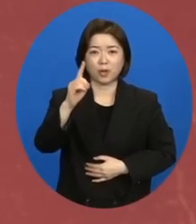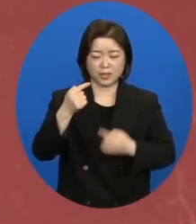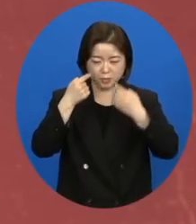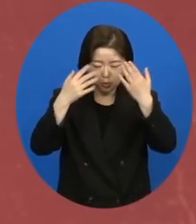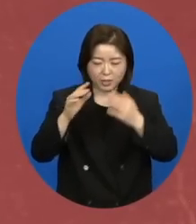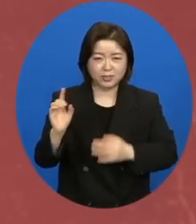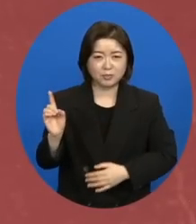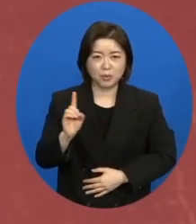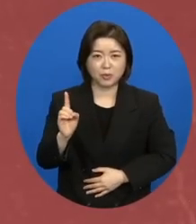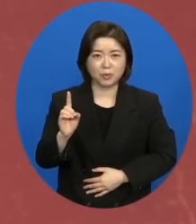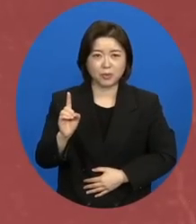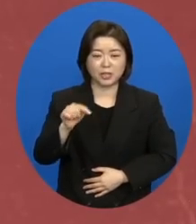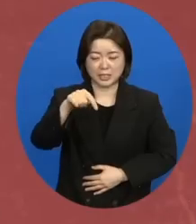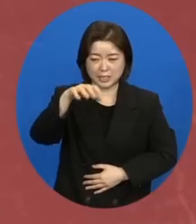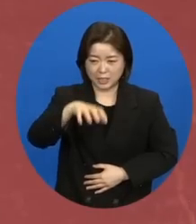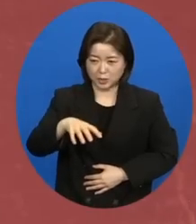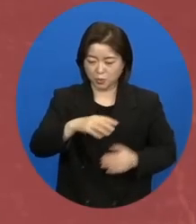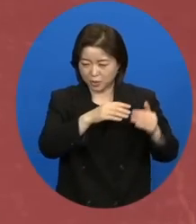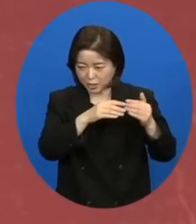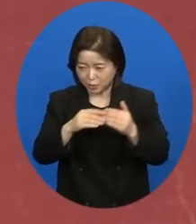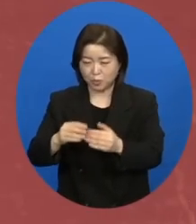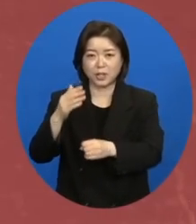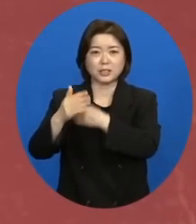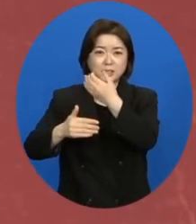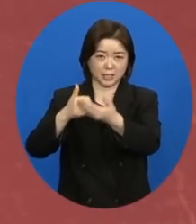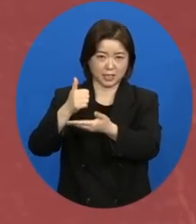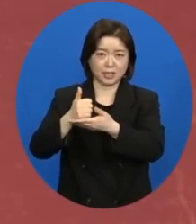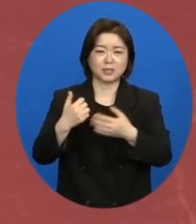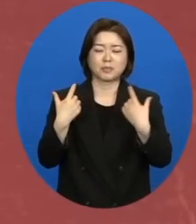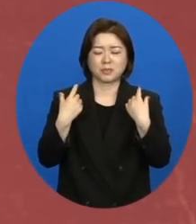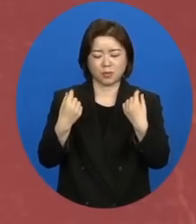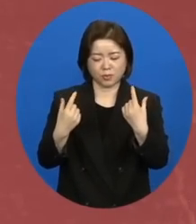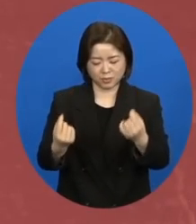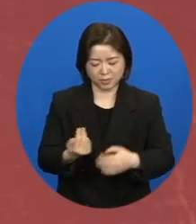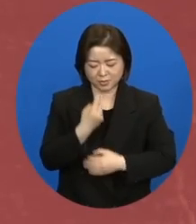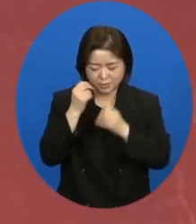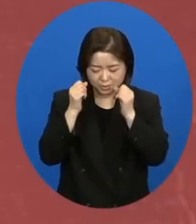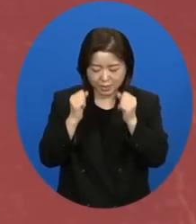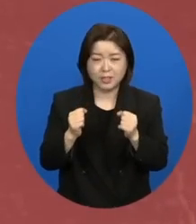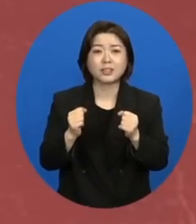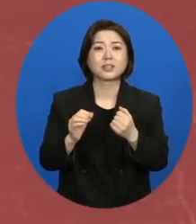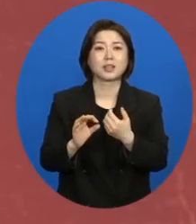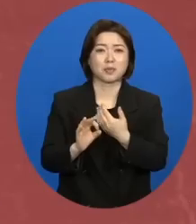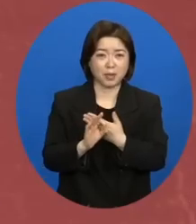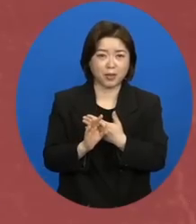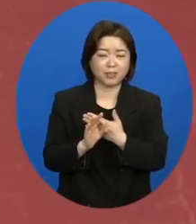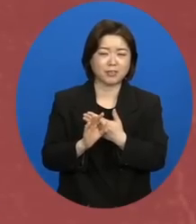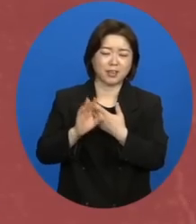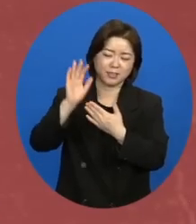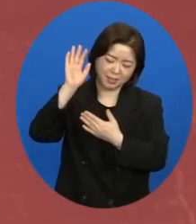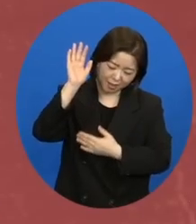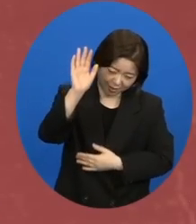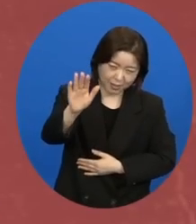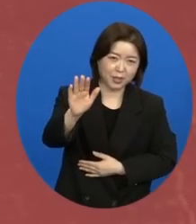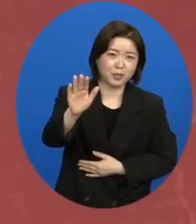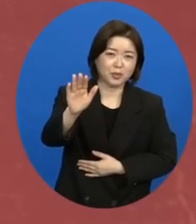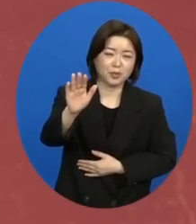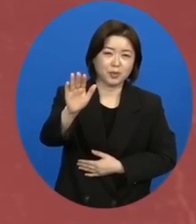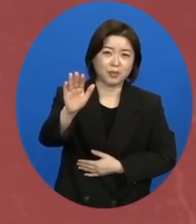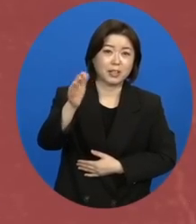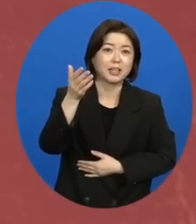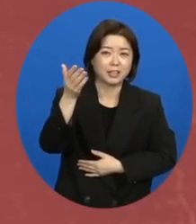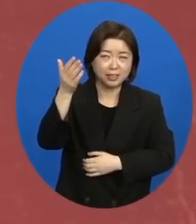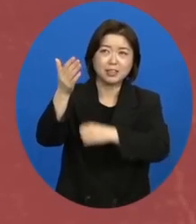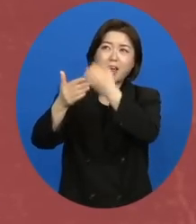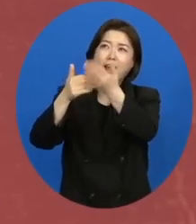건 이곳까지 인도하신 하나님이 여전히 살아계실 거라면 장래에도 이 하나님이